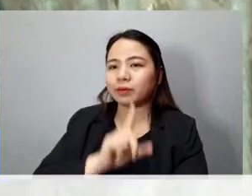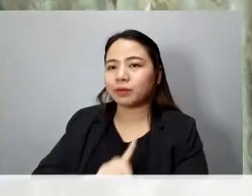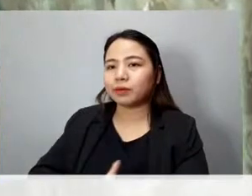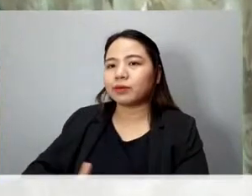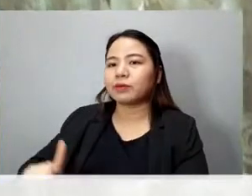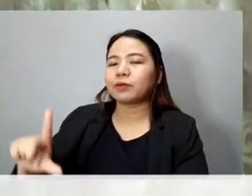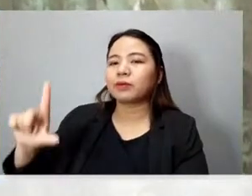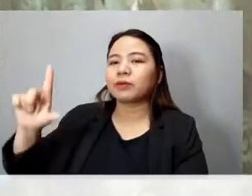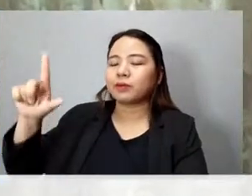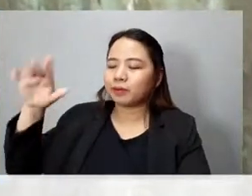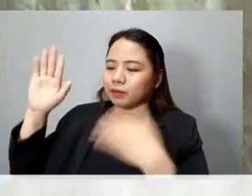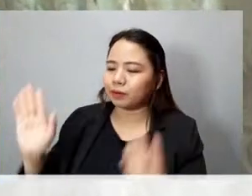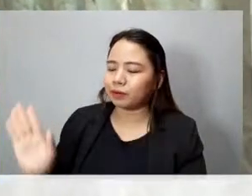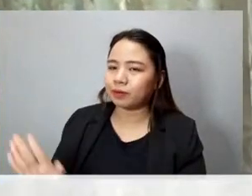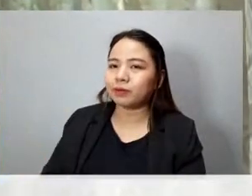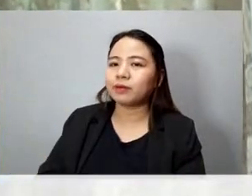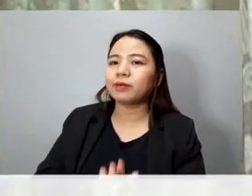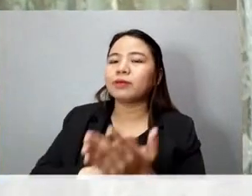Panginoon,